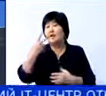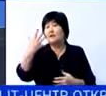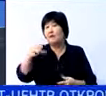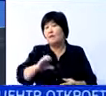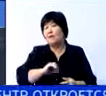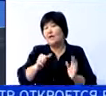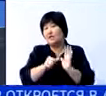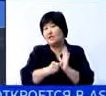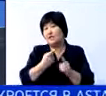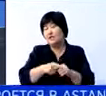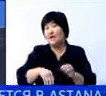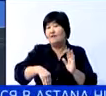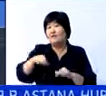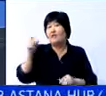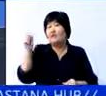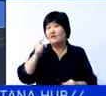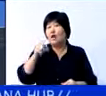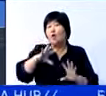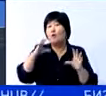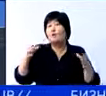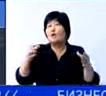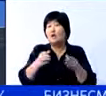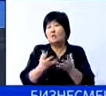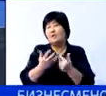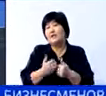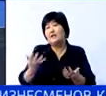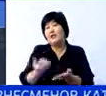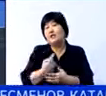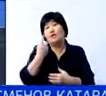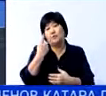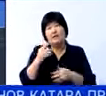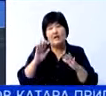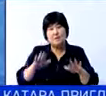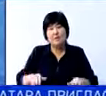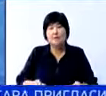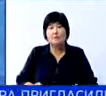медалей, 6 из них выше пробы и в общекомандном зачете заняли первое место.